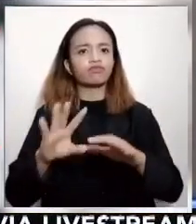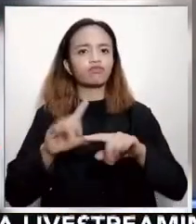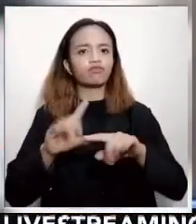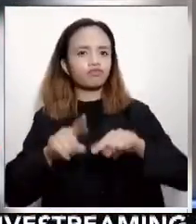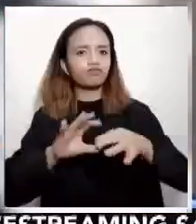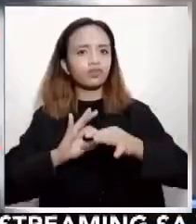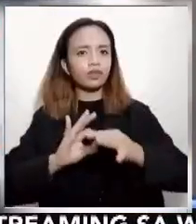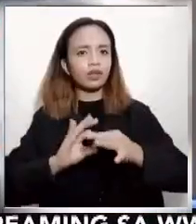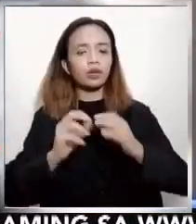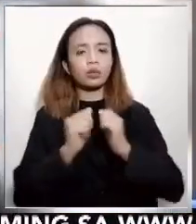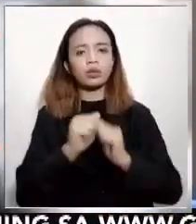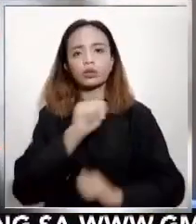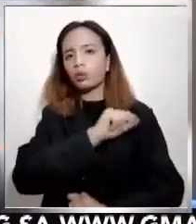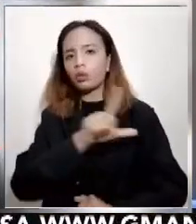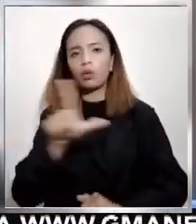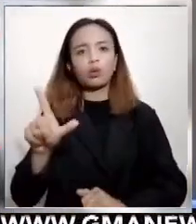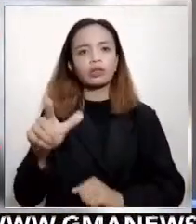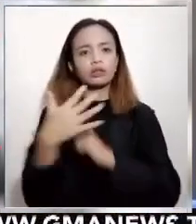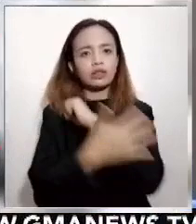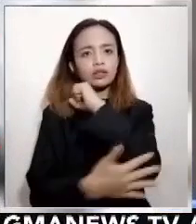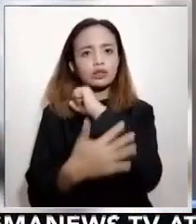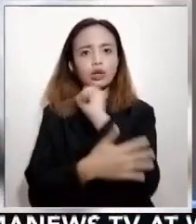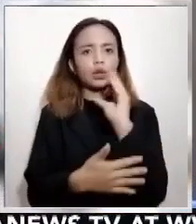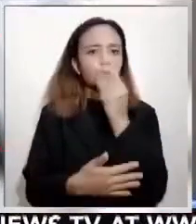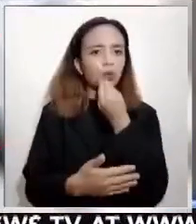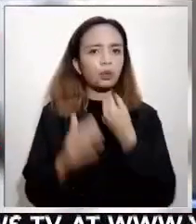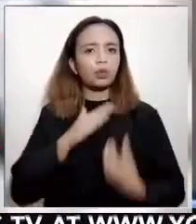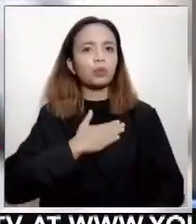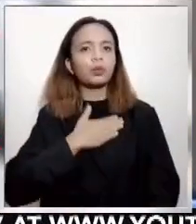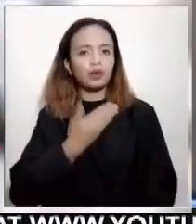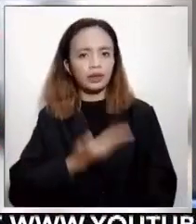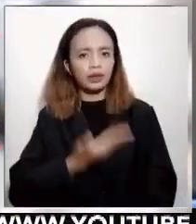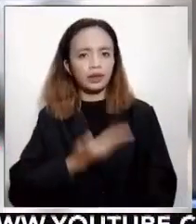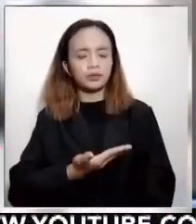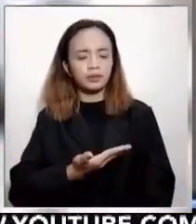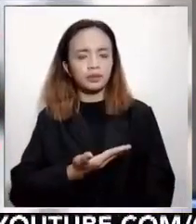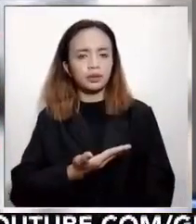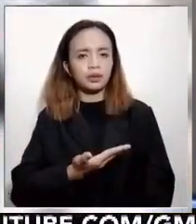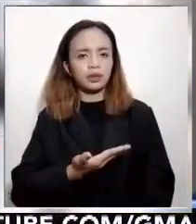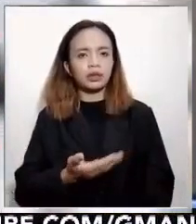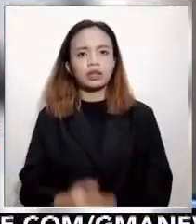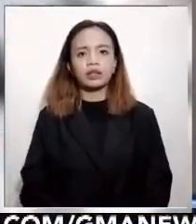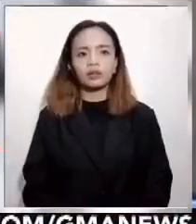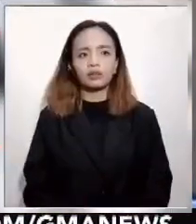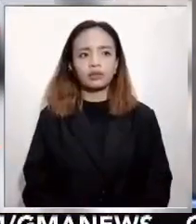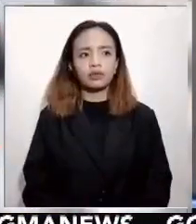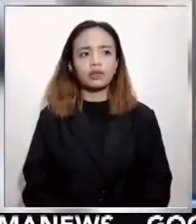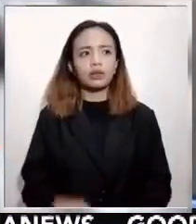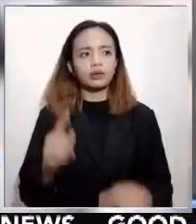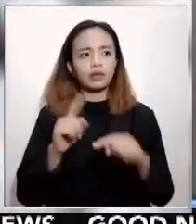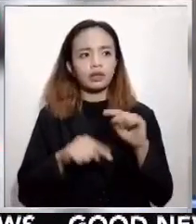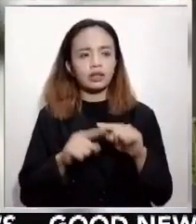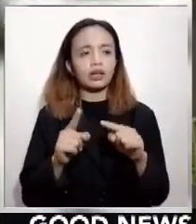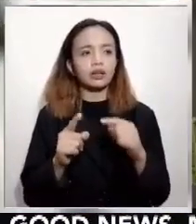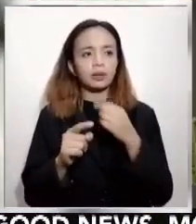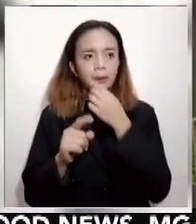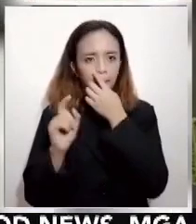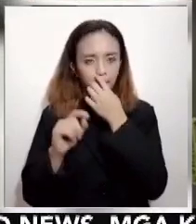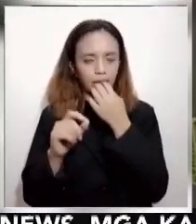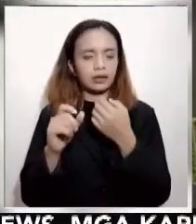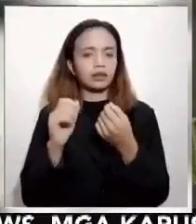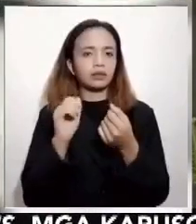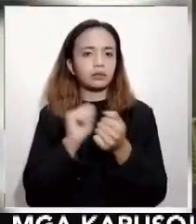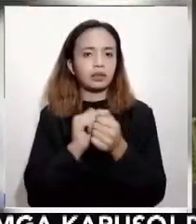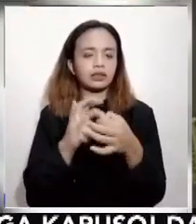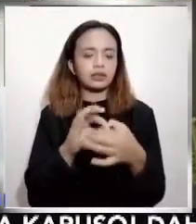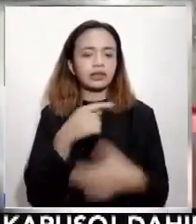countries who are willing to develop friendly and mutually beneficial cooperation with China. Patuloy